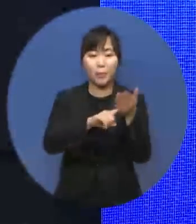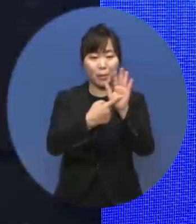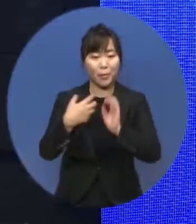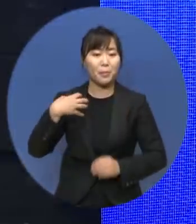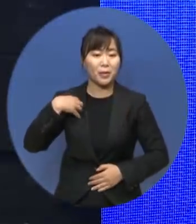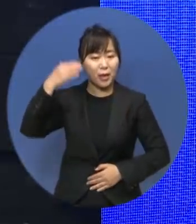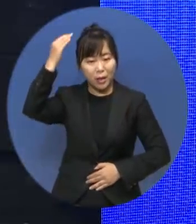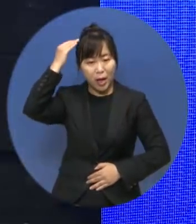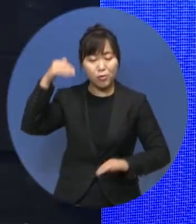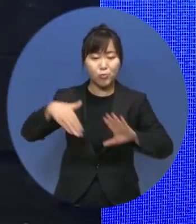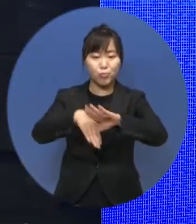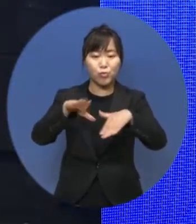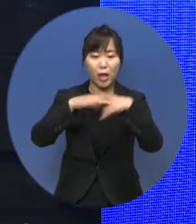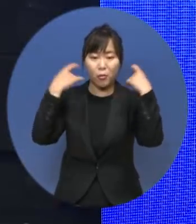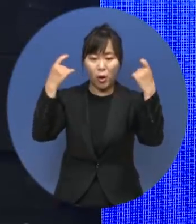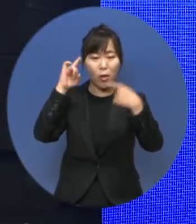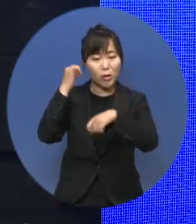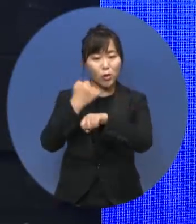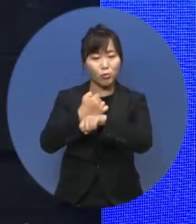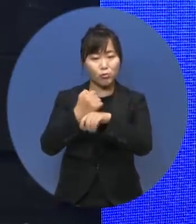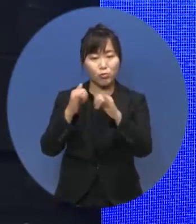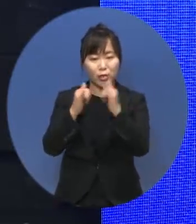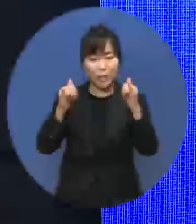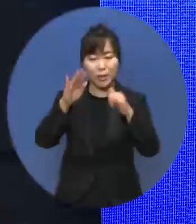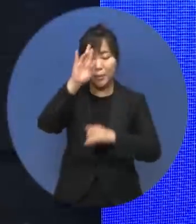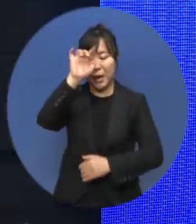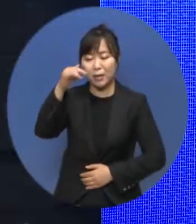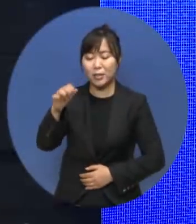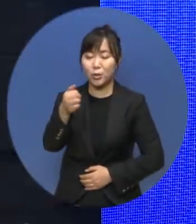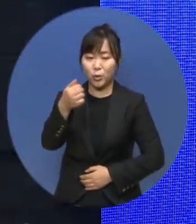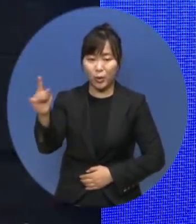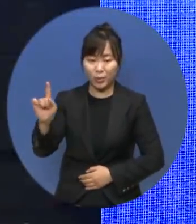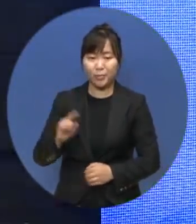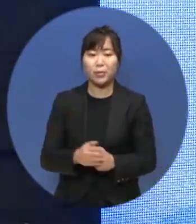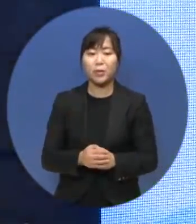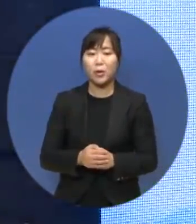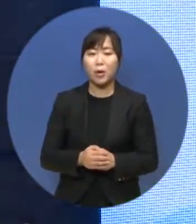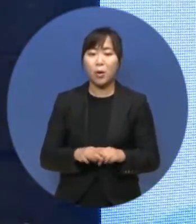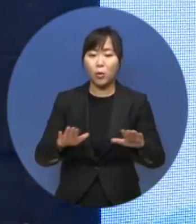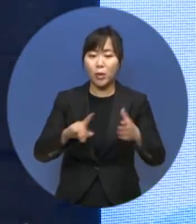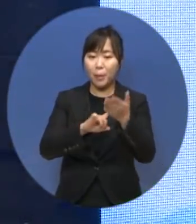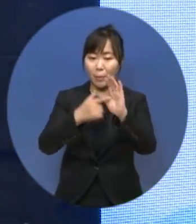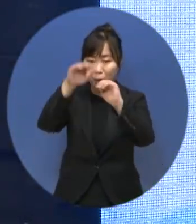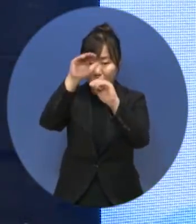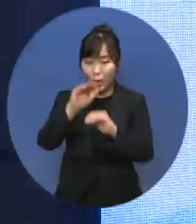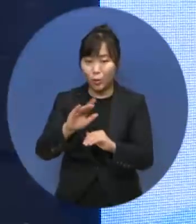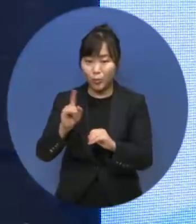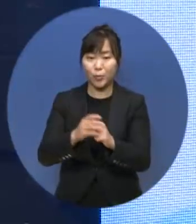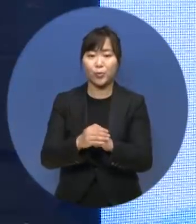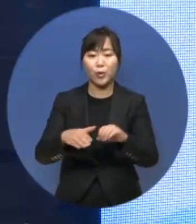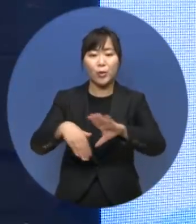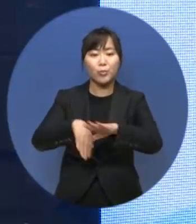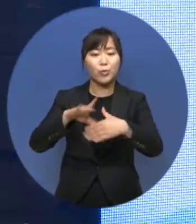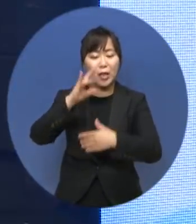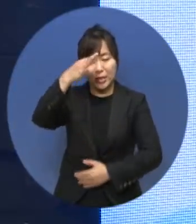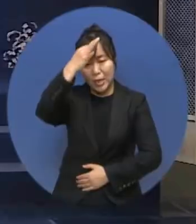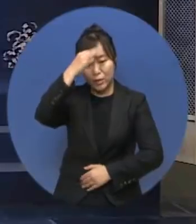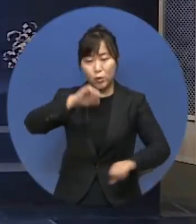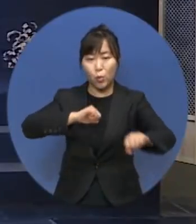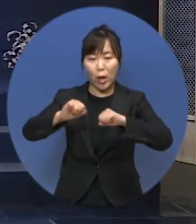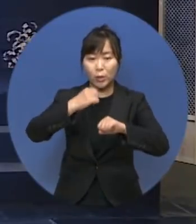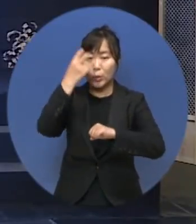된 한국문화관광연구원 박근하입니다. 제가 오늘 발표할 내용은